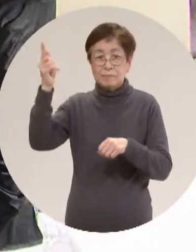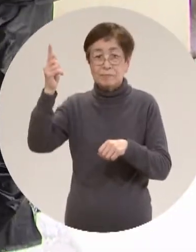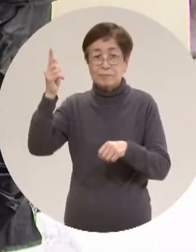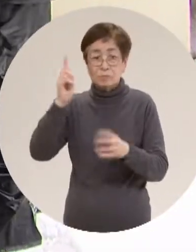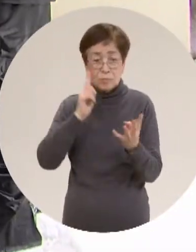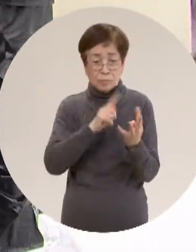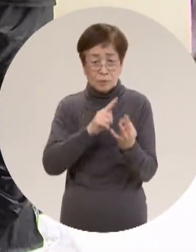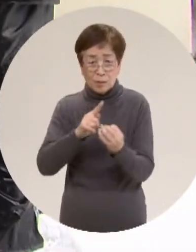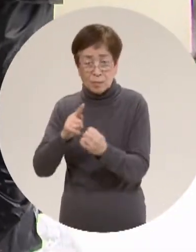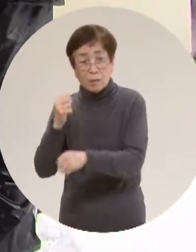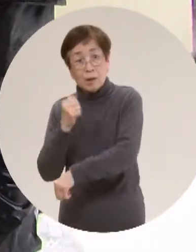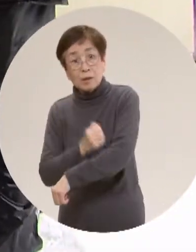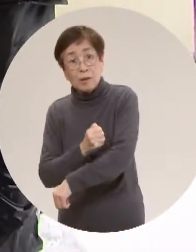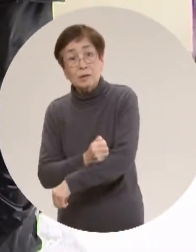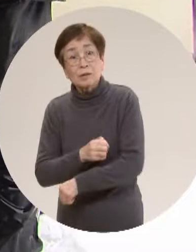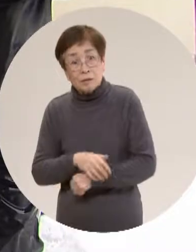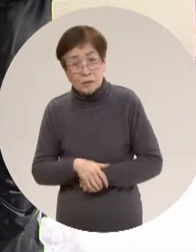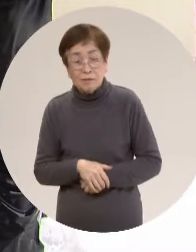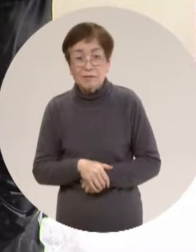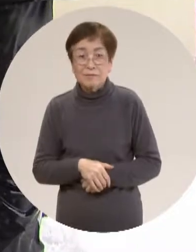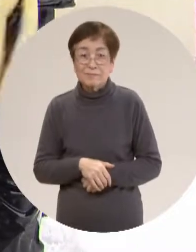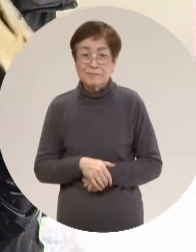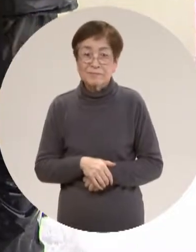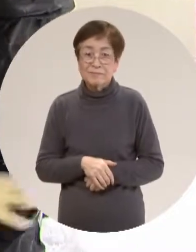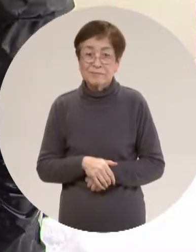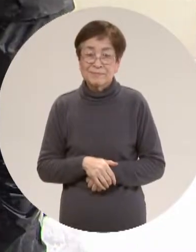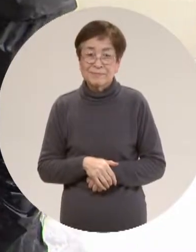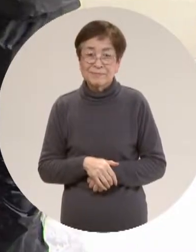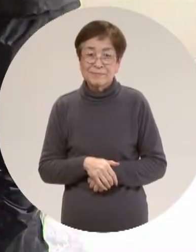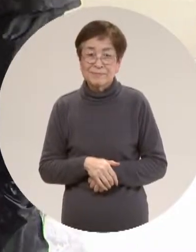ます。結構手間がかかってるんですよね。